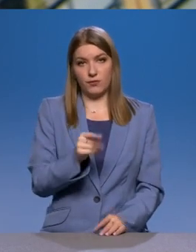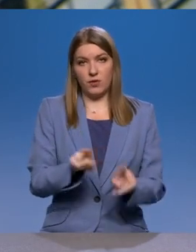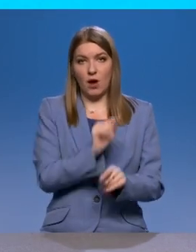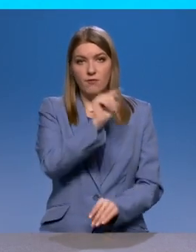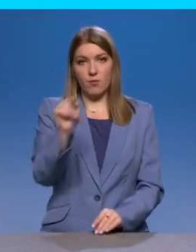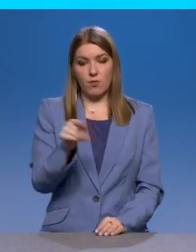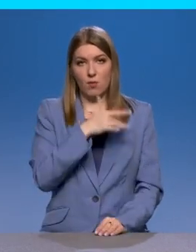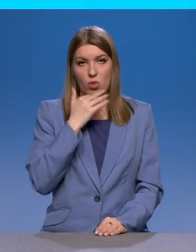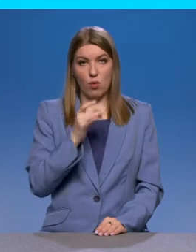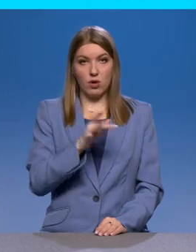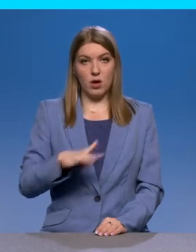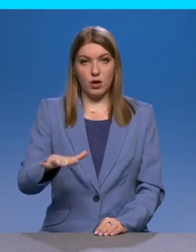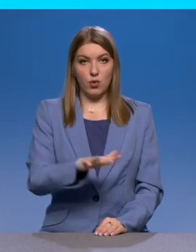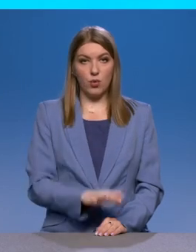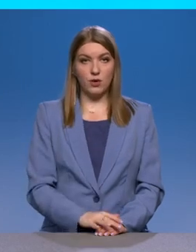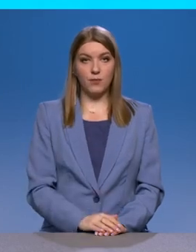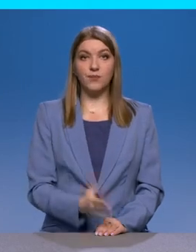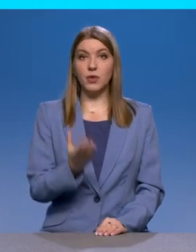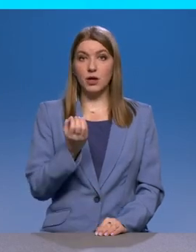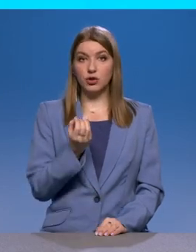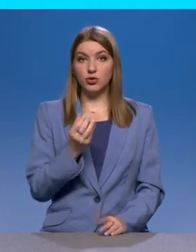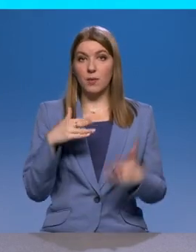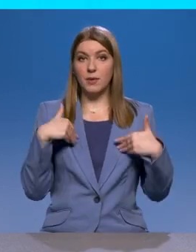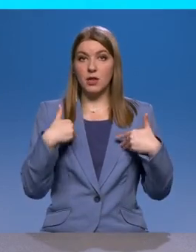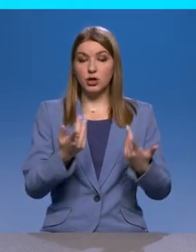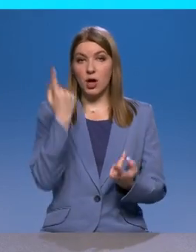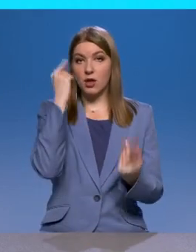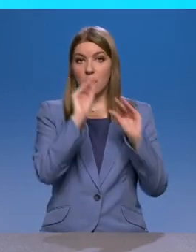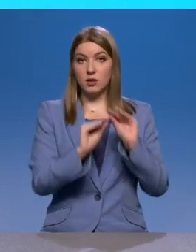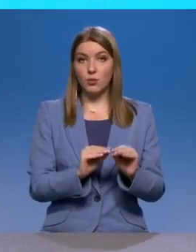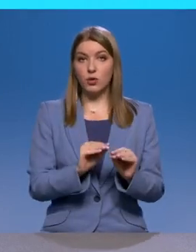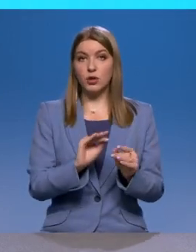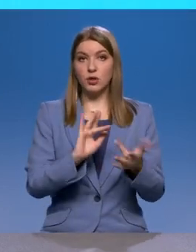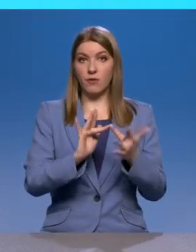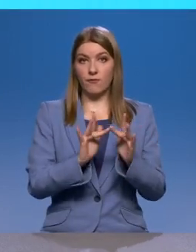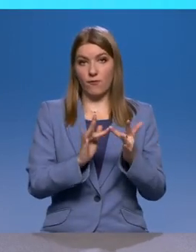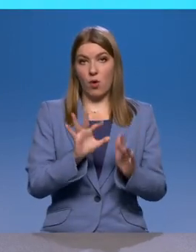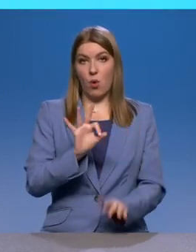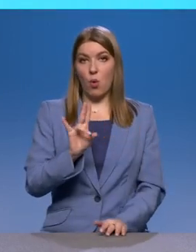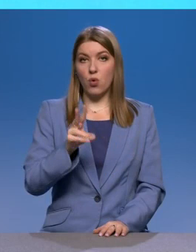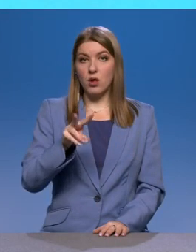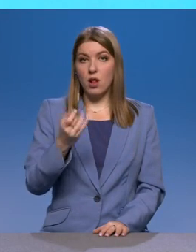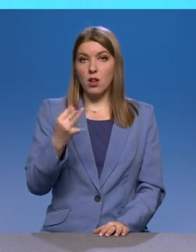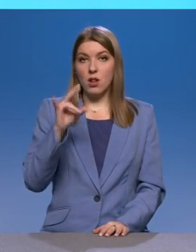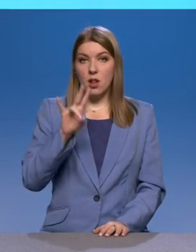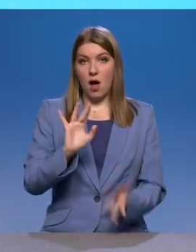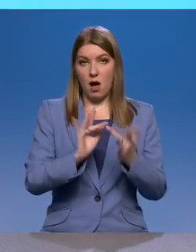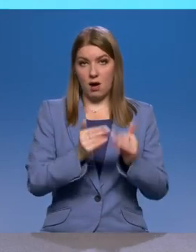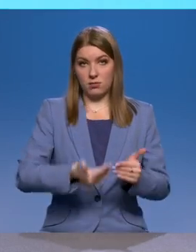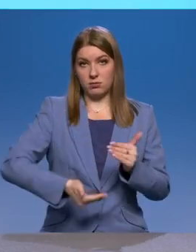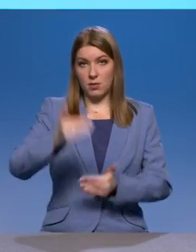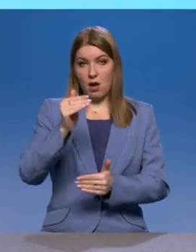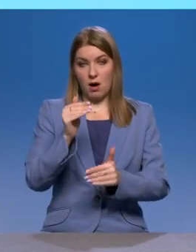Еще одно предложение – это разработать онлайн-калькулятор, чтобы проще было людям вбить свои какие-то личные параметры,